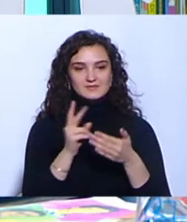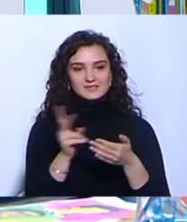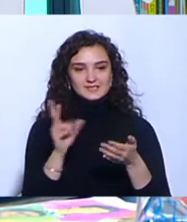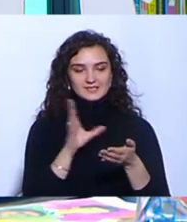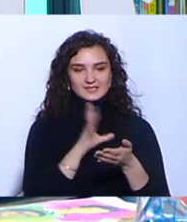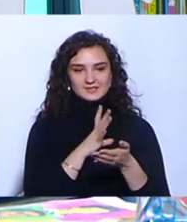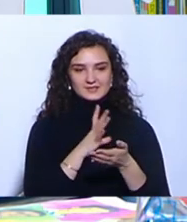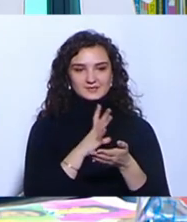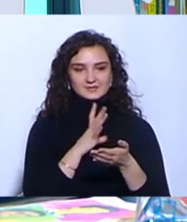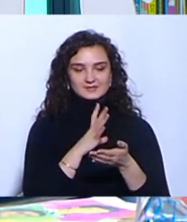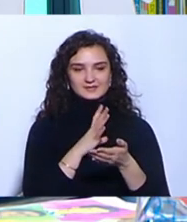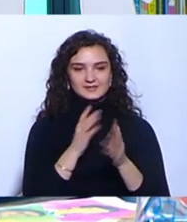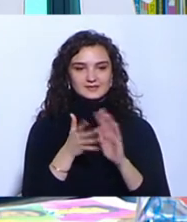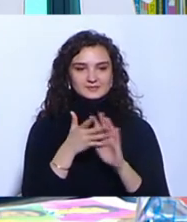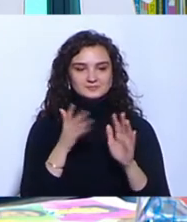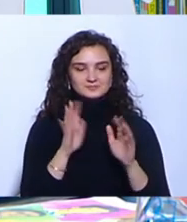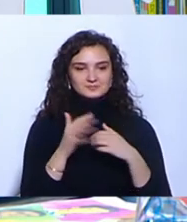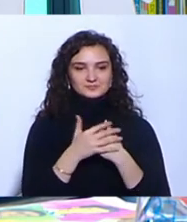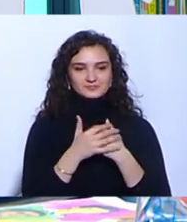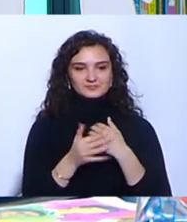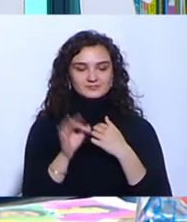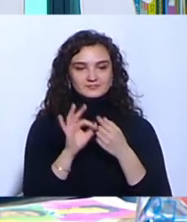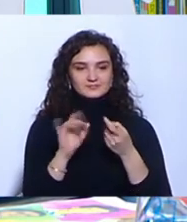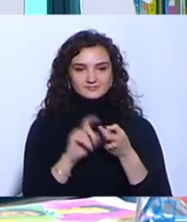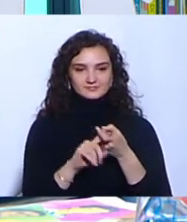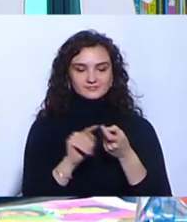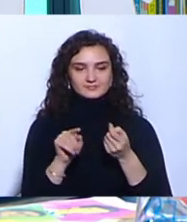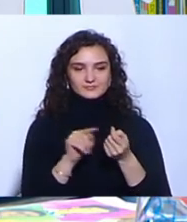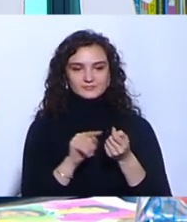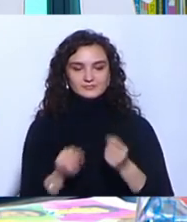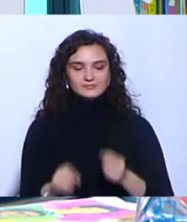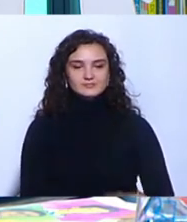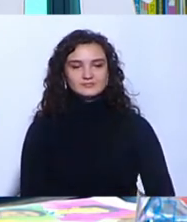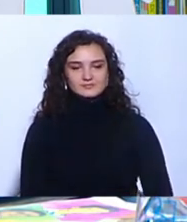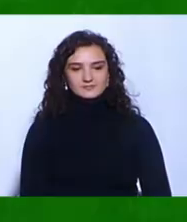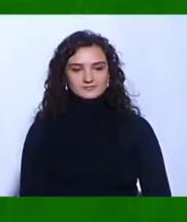ჰქონდა გაურკვევლობა ვენურ შეშუპებასა და ლიმფურ შეშუპებას შორის.